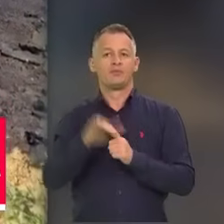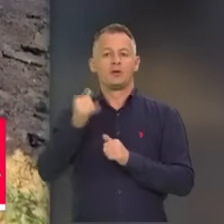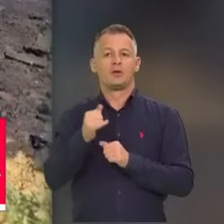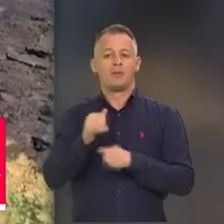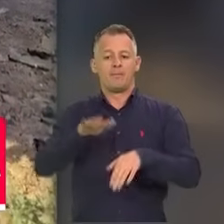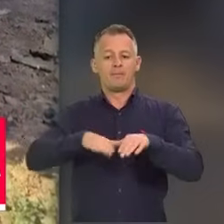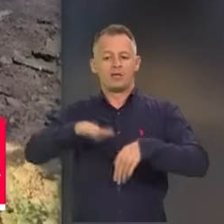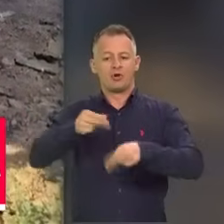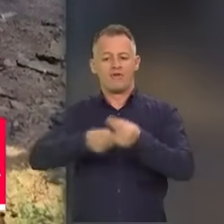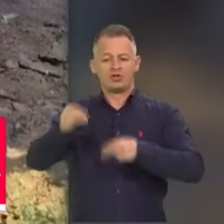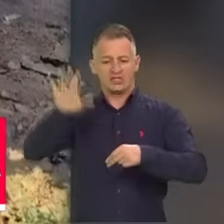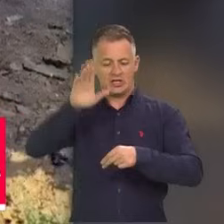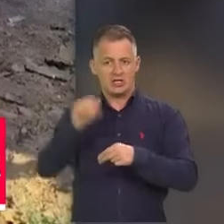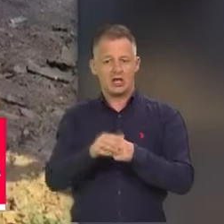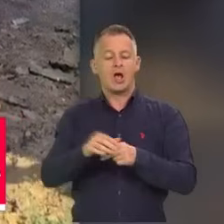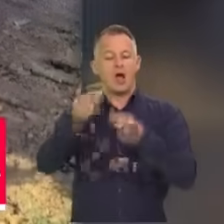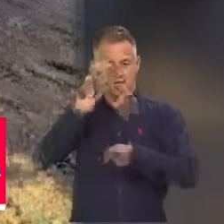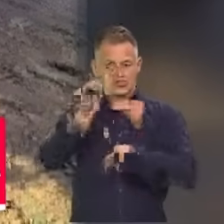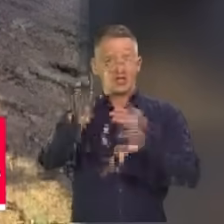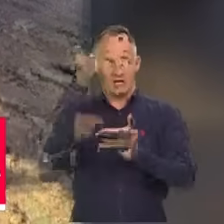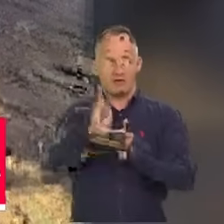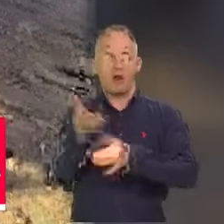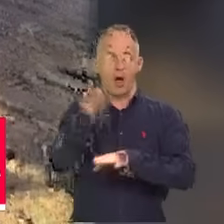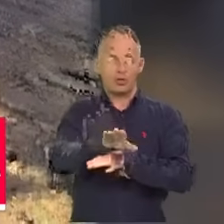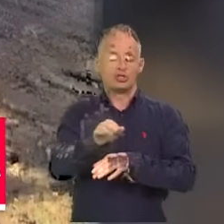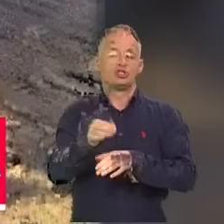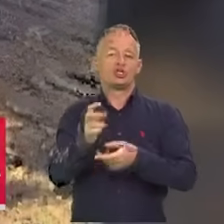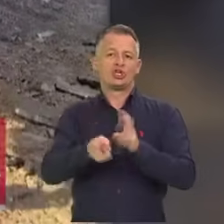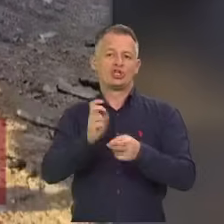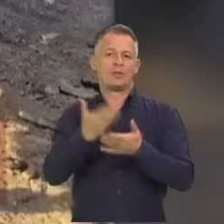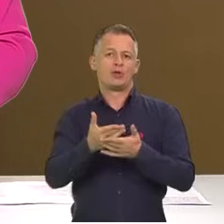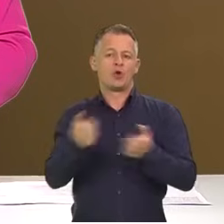moartea tânărului din Arad și se va ocupa de formalitățile de repatriere.